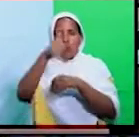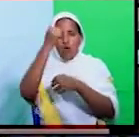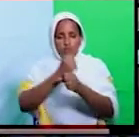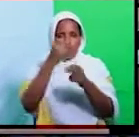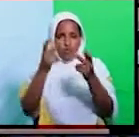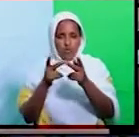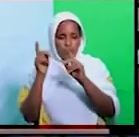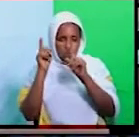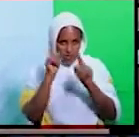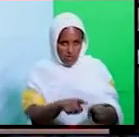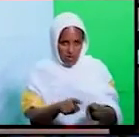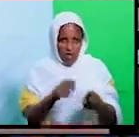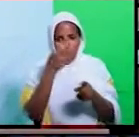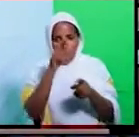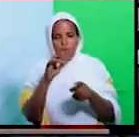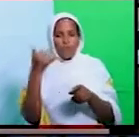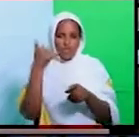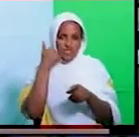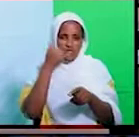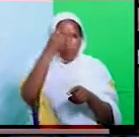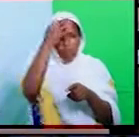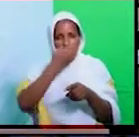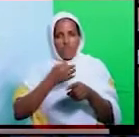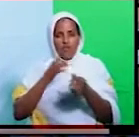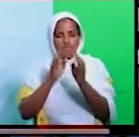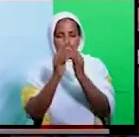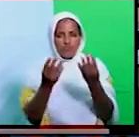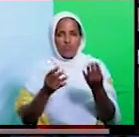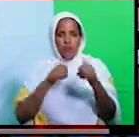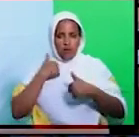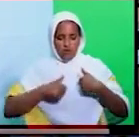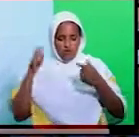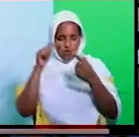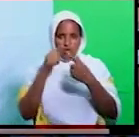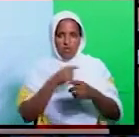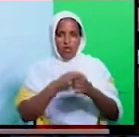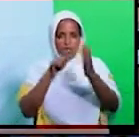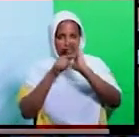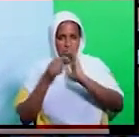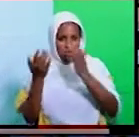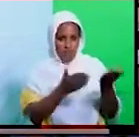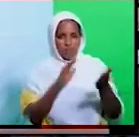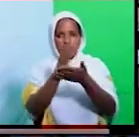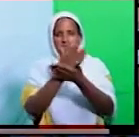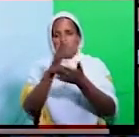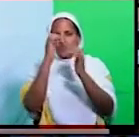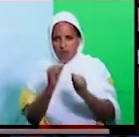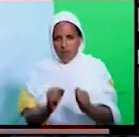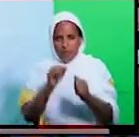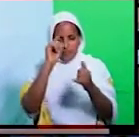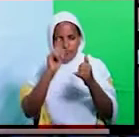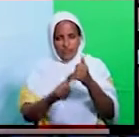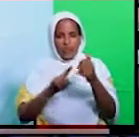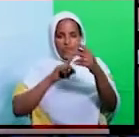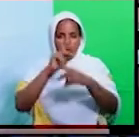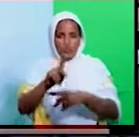ያላቸው ናቸው። እንደዚህ የተቀላቀለባቸው እውነትም ክህደትም እውነትም ሐሰትም ወደ ተቀላቀለባቸው መሄድ እስከ ዓለም ዳርቻ ደግሞ ወደ ሌሎች መሄድ